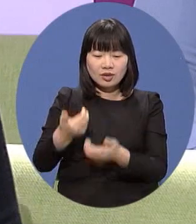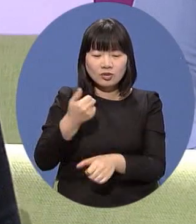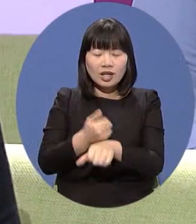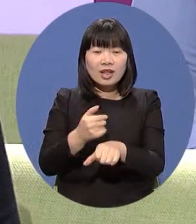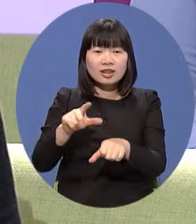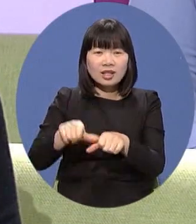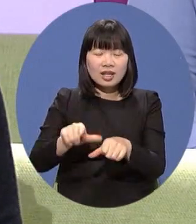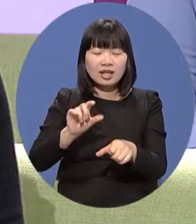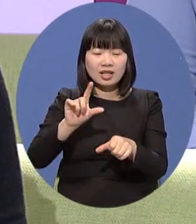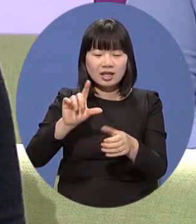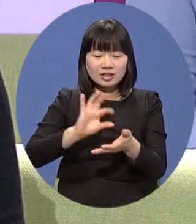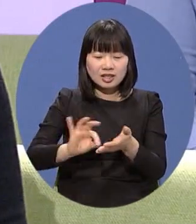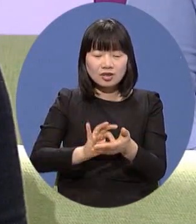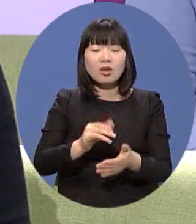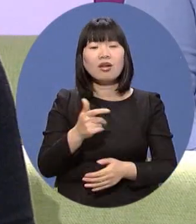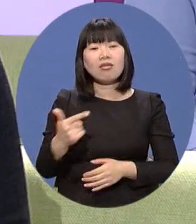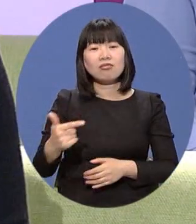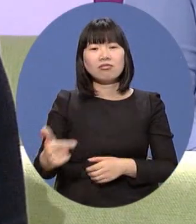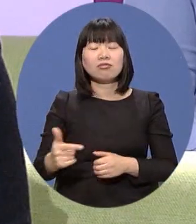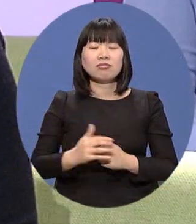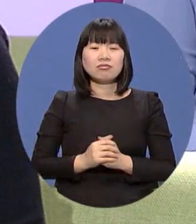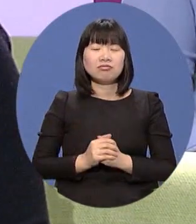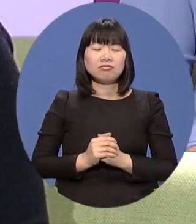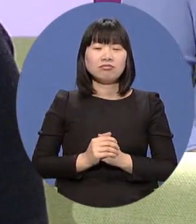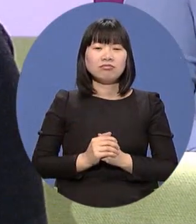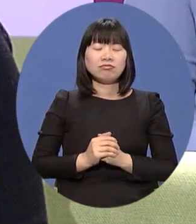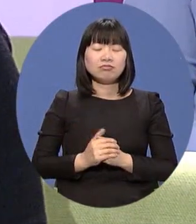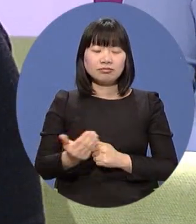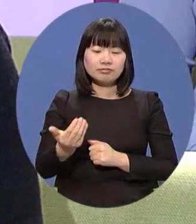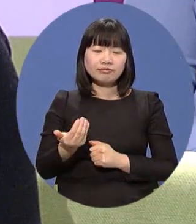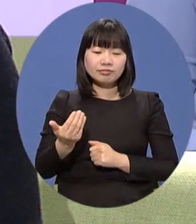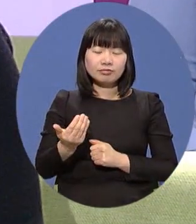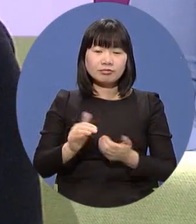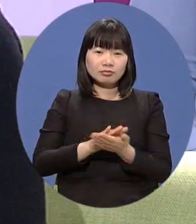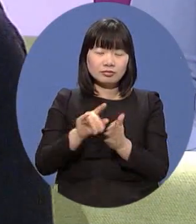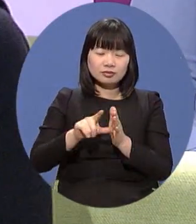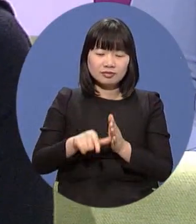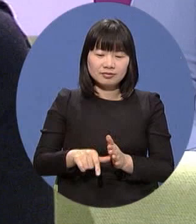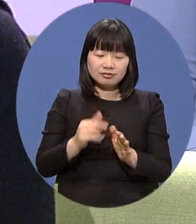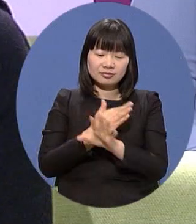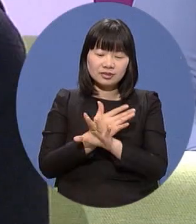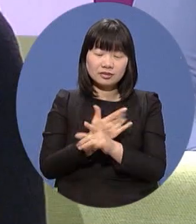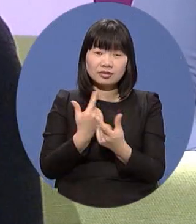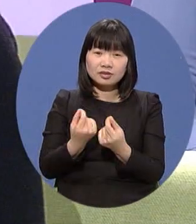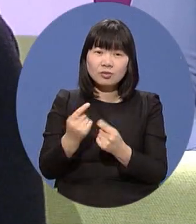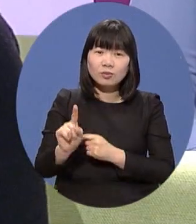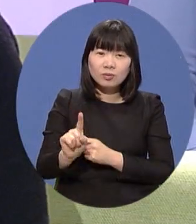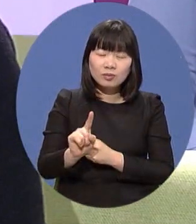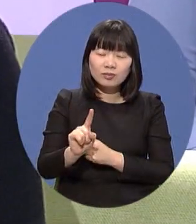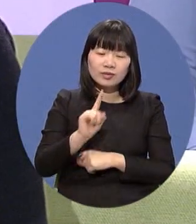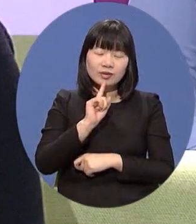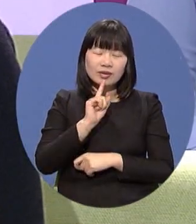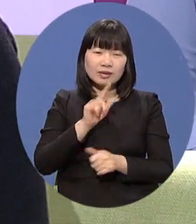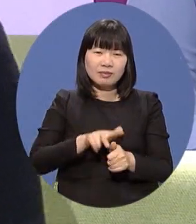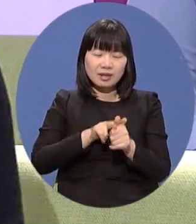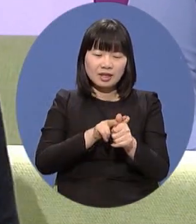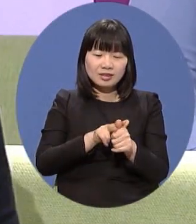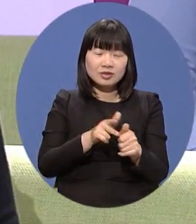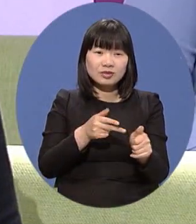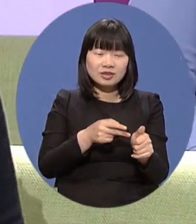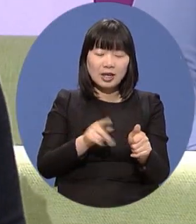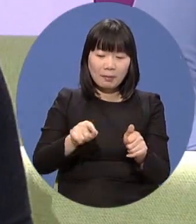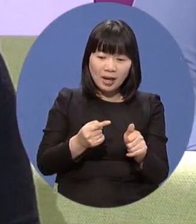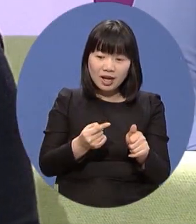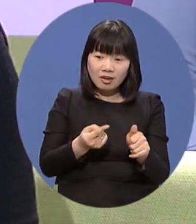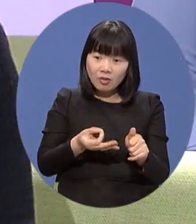아주 많이 걸렸더란 아이예요. 그리고 아까 놀이할 때도 제가 장난스럽게 뭐 이게 이거 말 태워준다 그러면서 이제